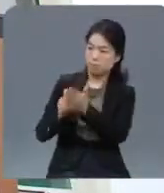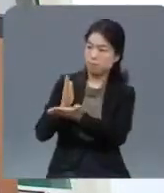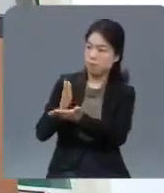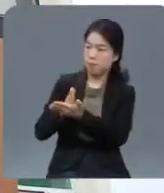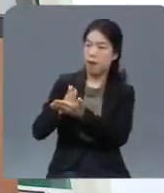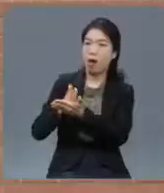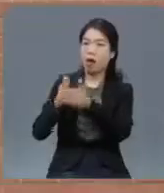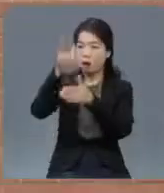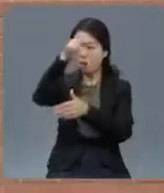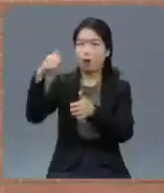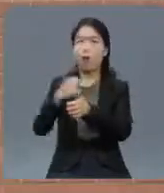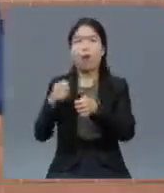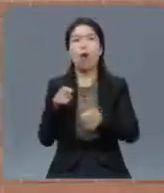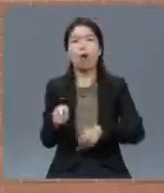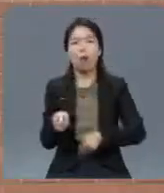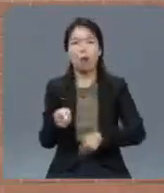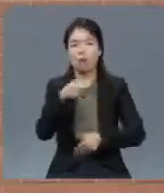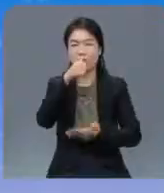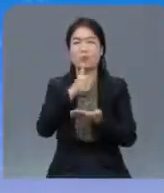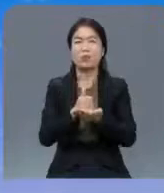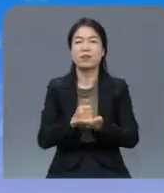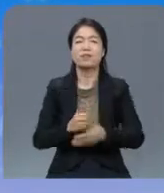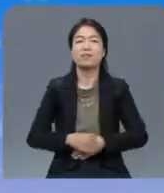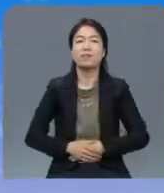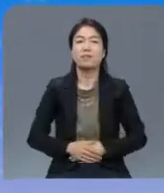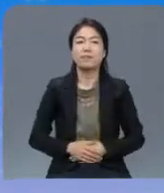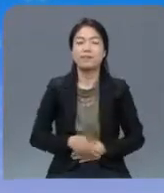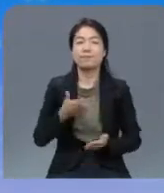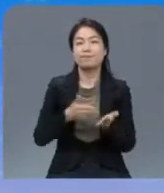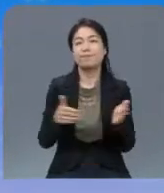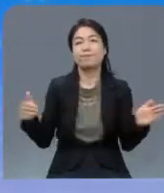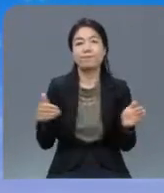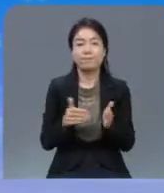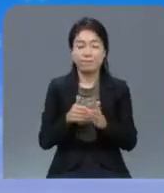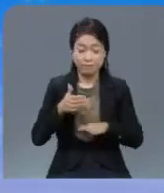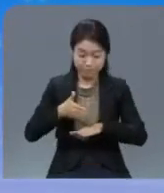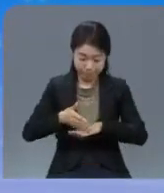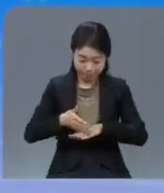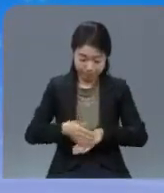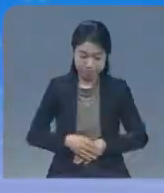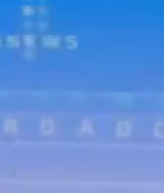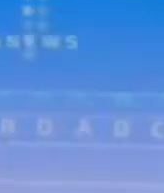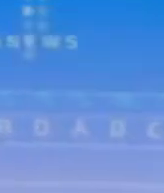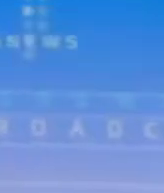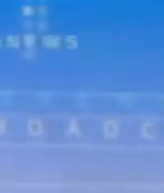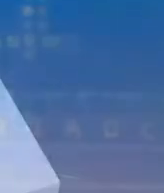있습니다. 뉴스를 마칩니다. 감사합니다.